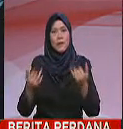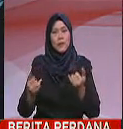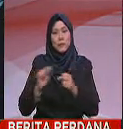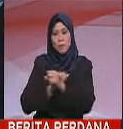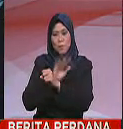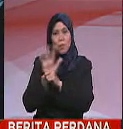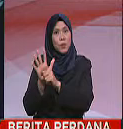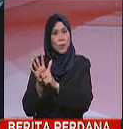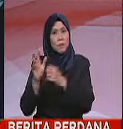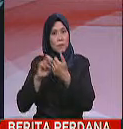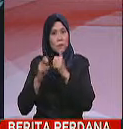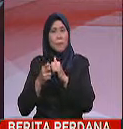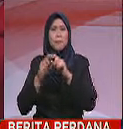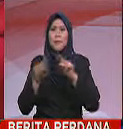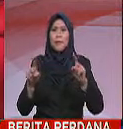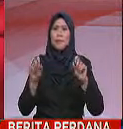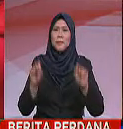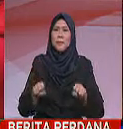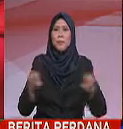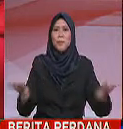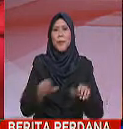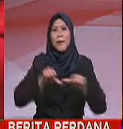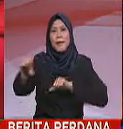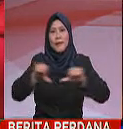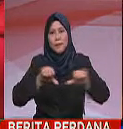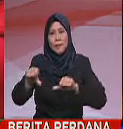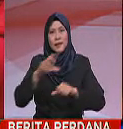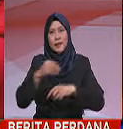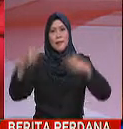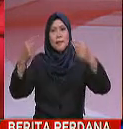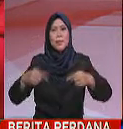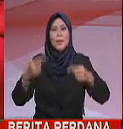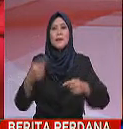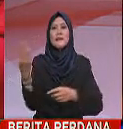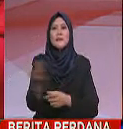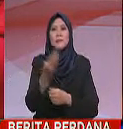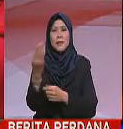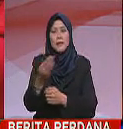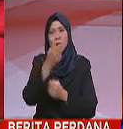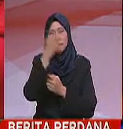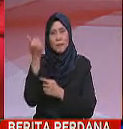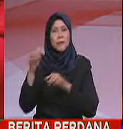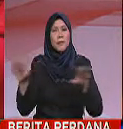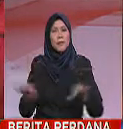pandemik COVID-19, pihaknya tetap dapat menjalankan aktiviti dan kejohanan seperti biasa kerana